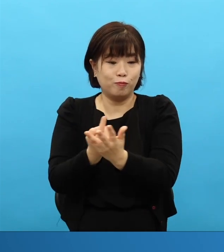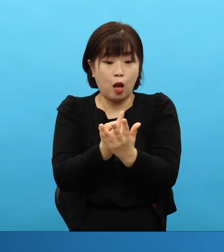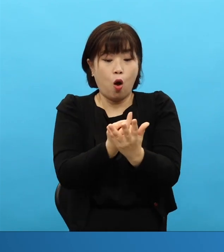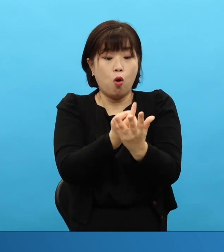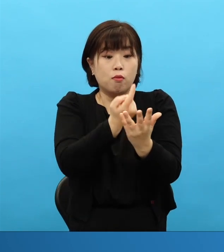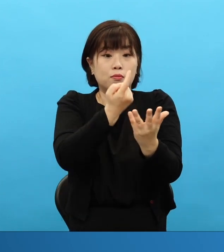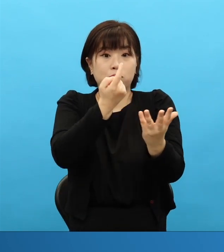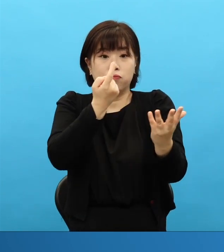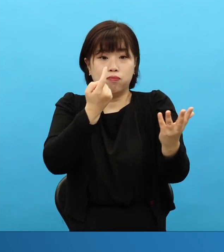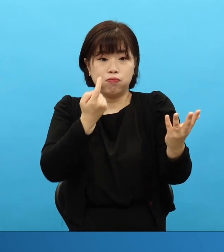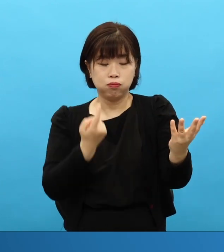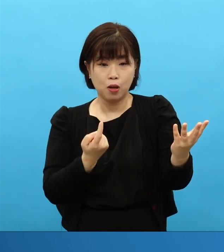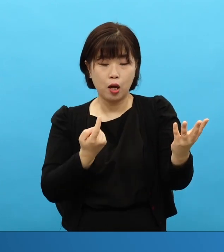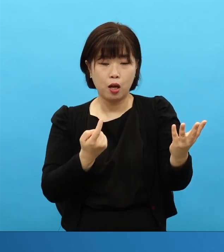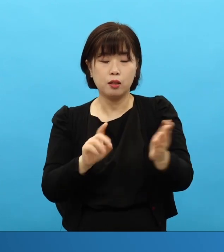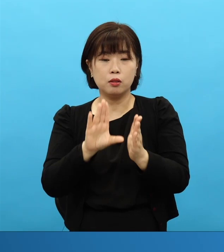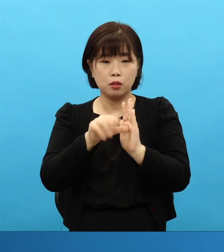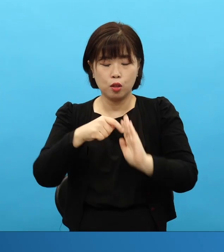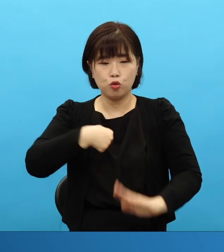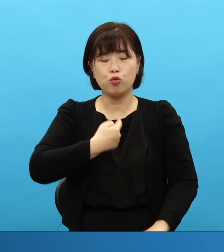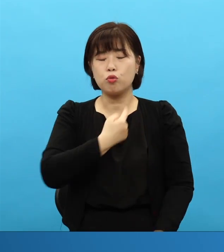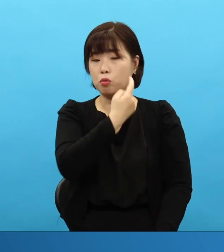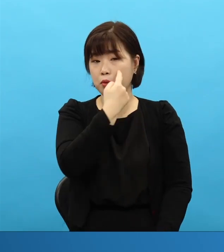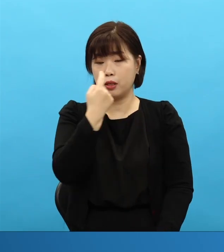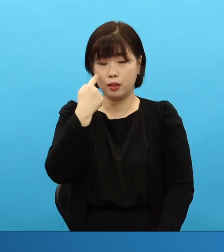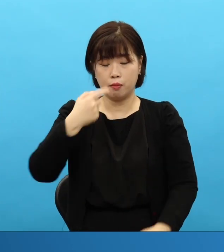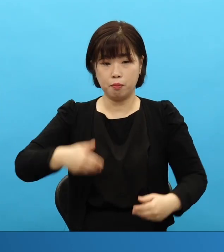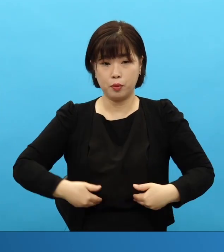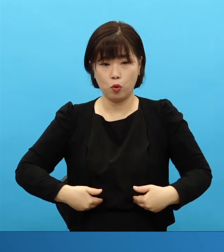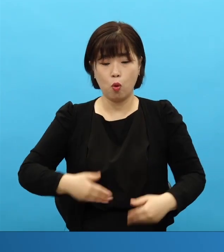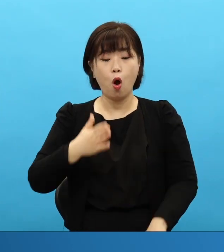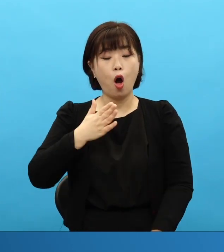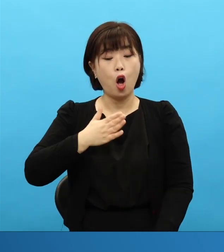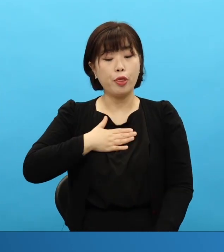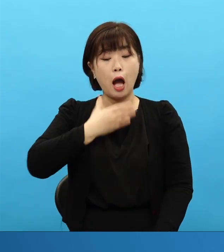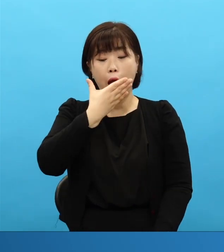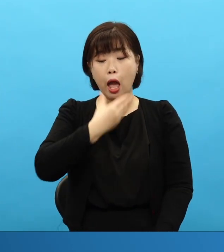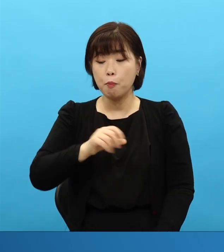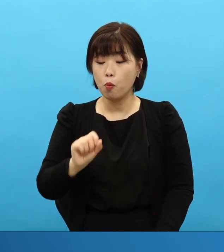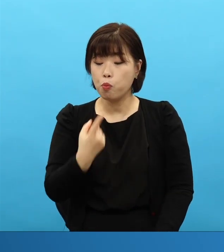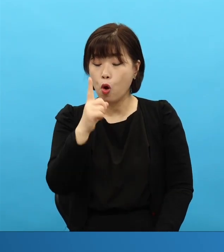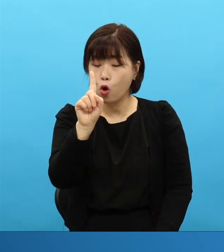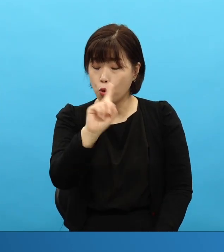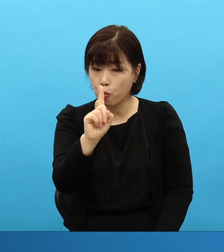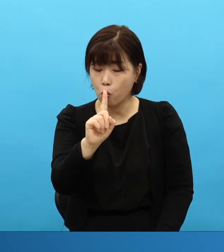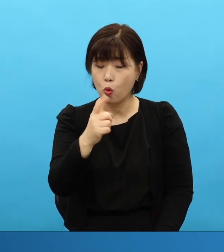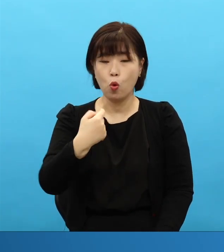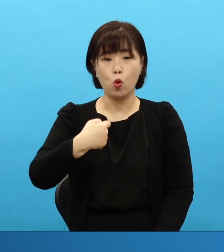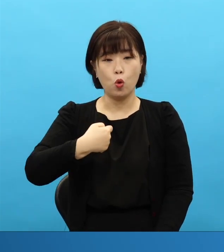행복한지 그것들을 준비하면은 훨씬